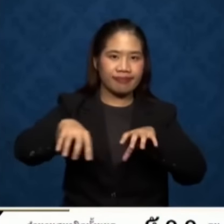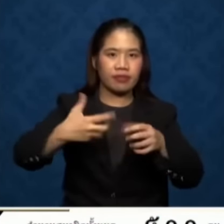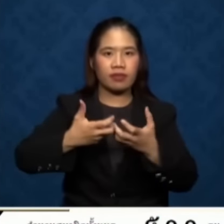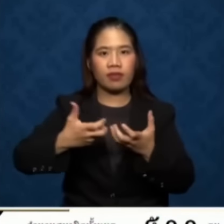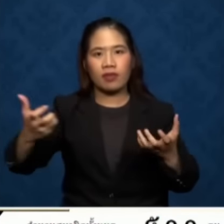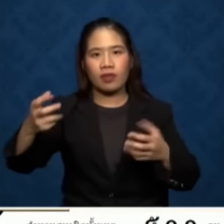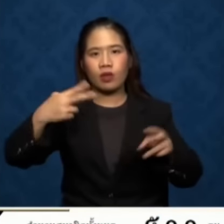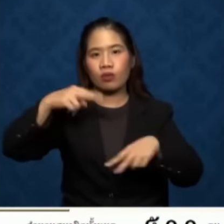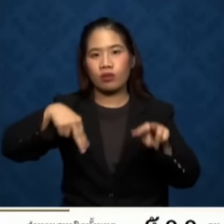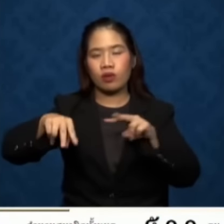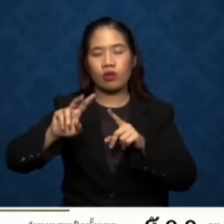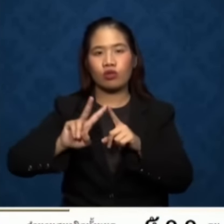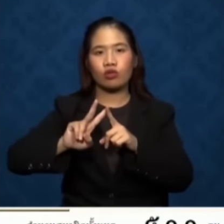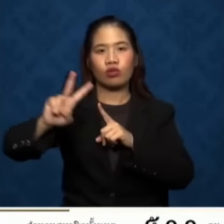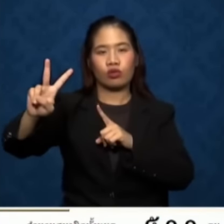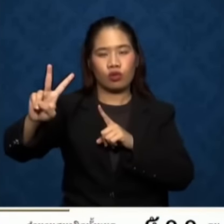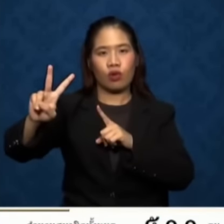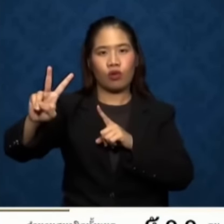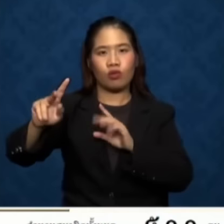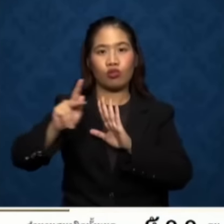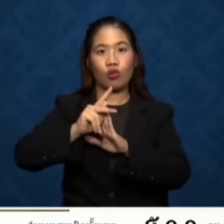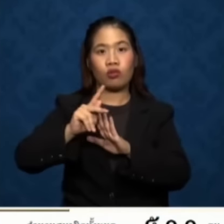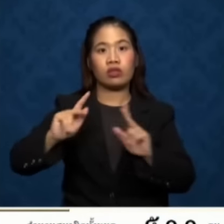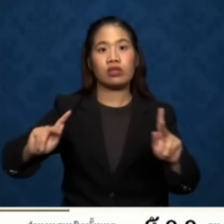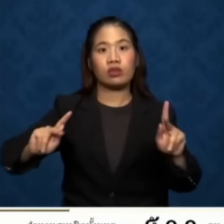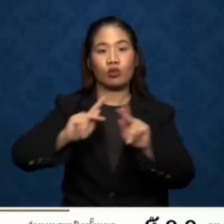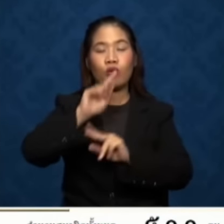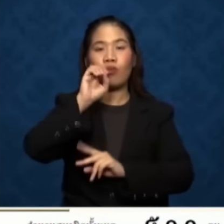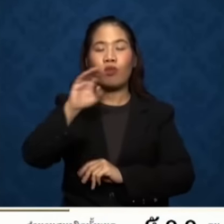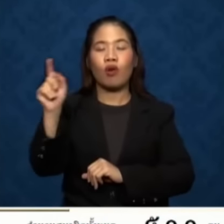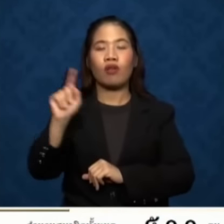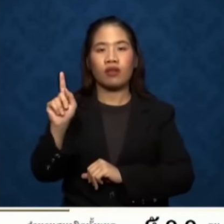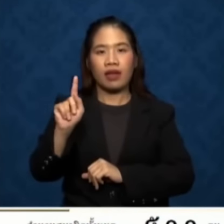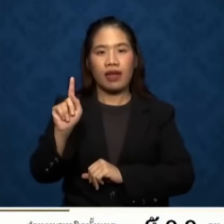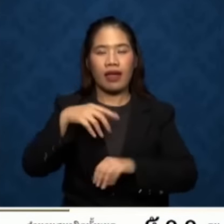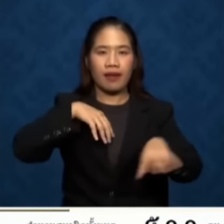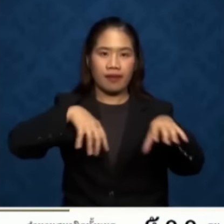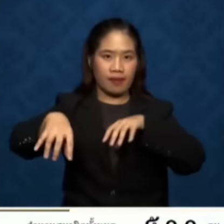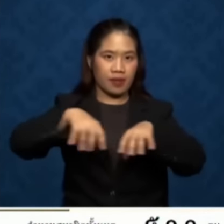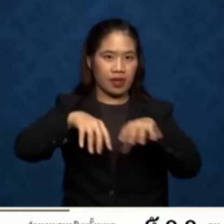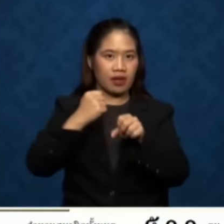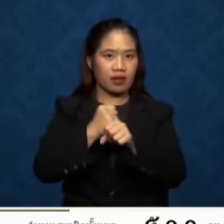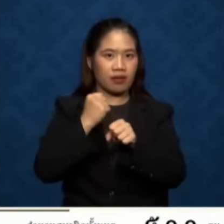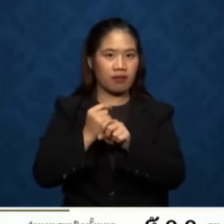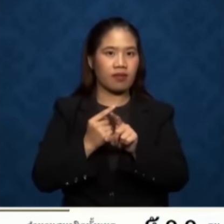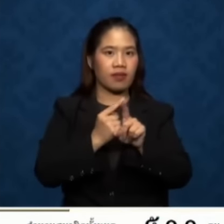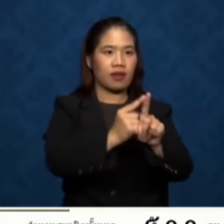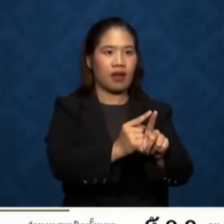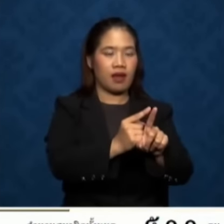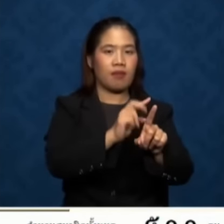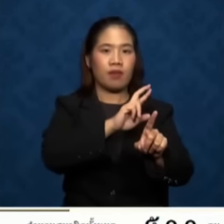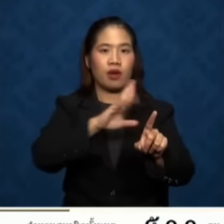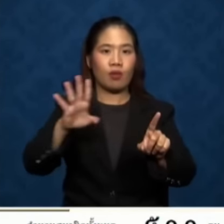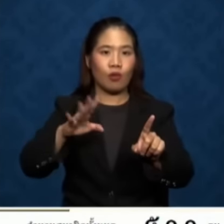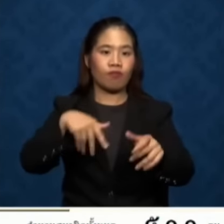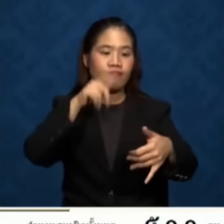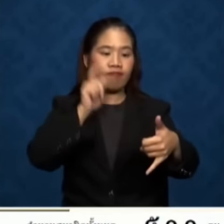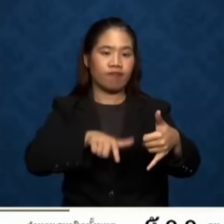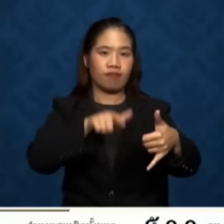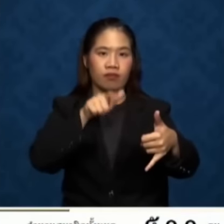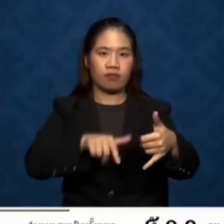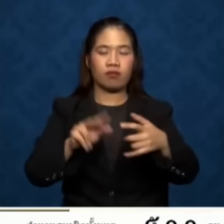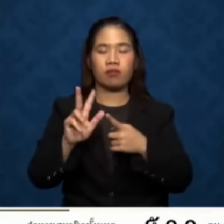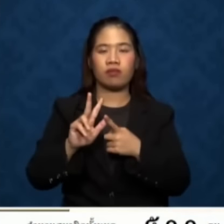บคุมประการ2ในกฎกระทรวงเขียนเลยว่าให้ดำเนินการตามระบบพฤตินิสัยประการที่